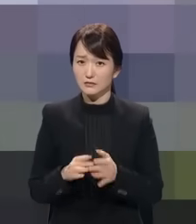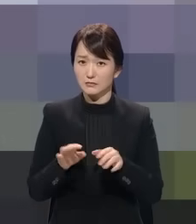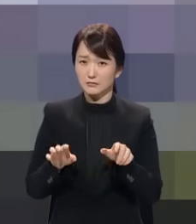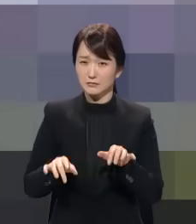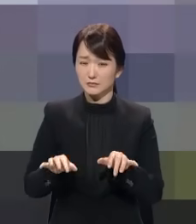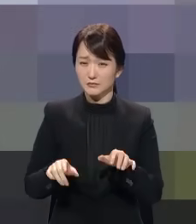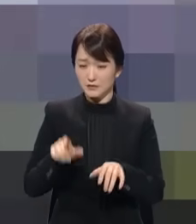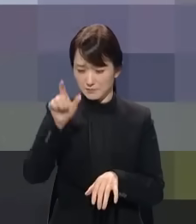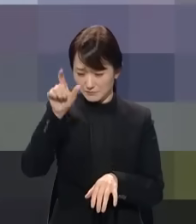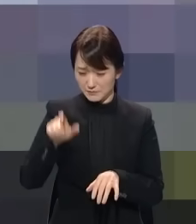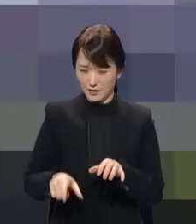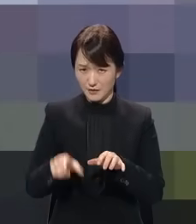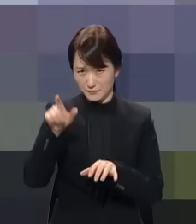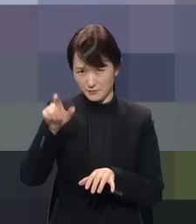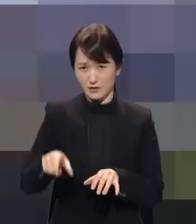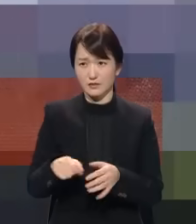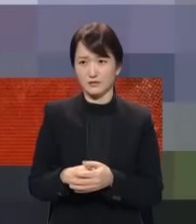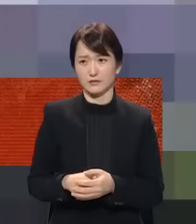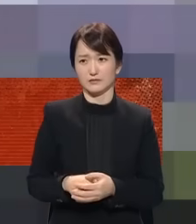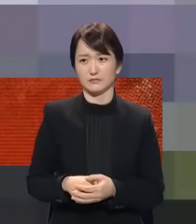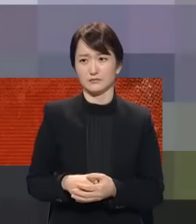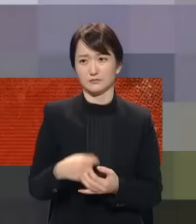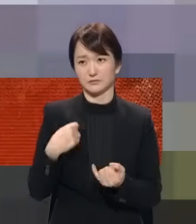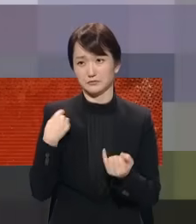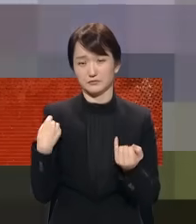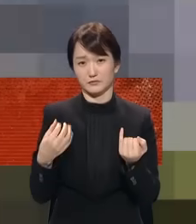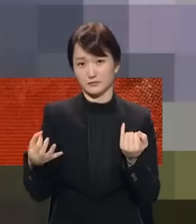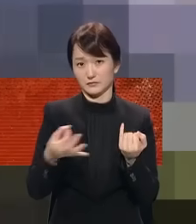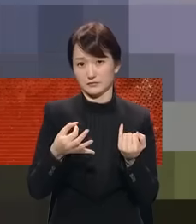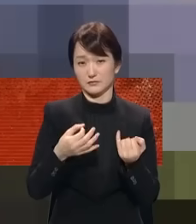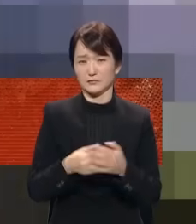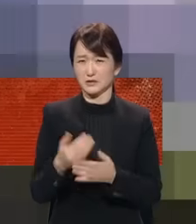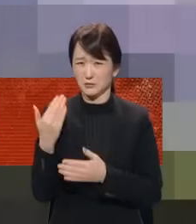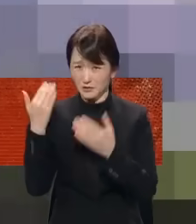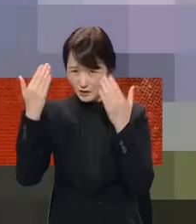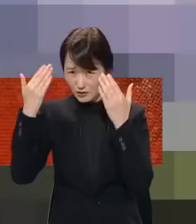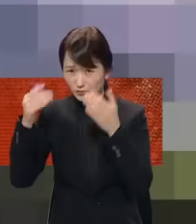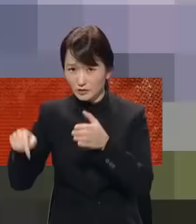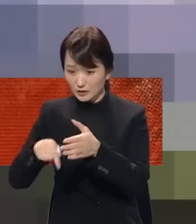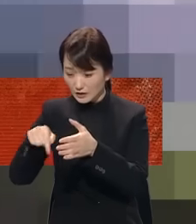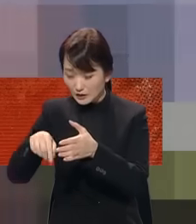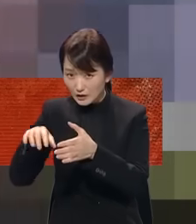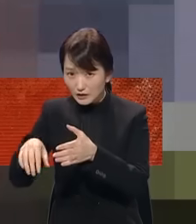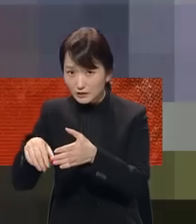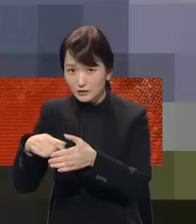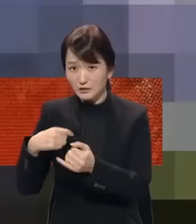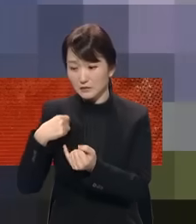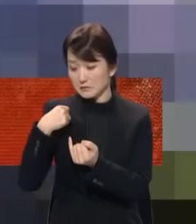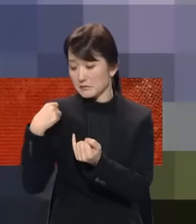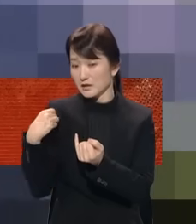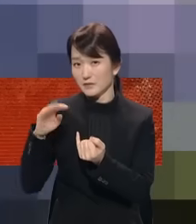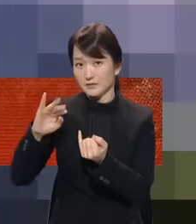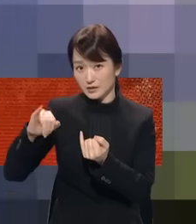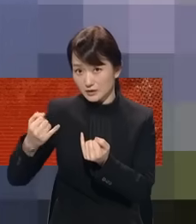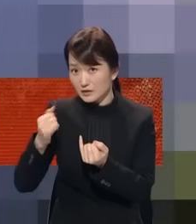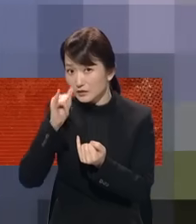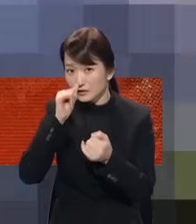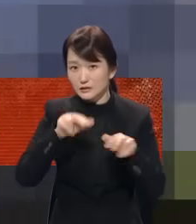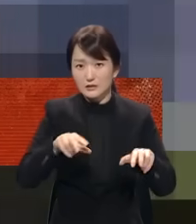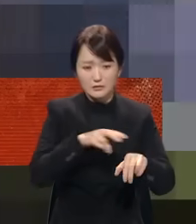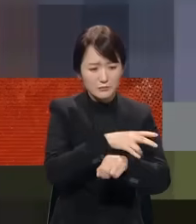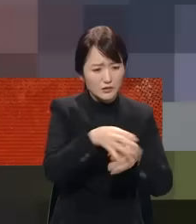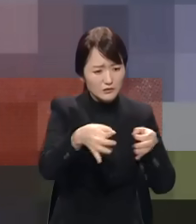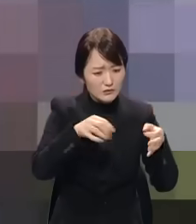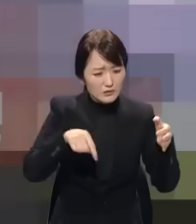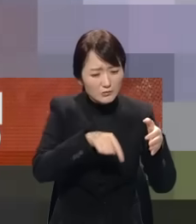한참 동안 저렇게 있었다는 겁니다. 자, 저번에는 학교 건물 안에서 이른바 법방을 하는 BJ가 있었는데 이제는